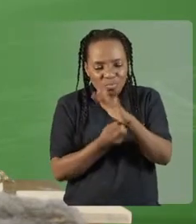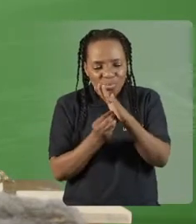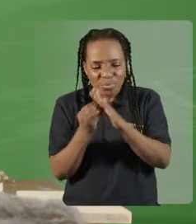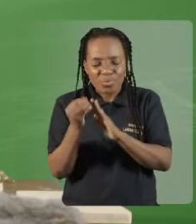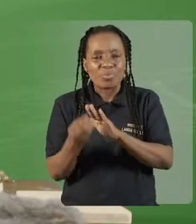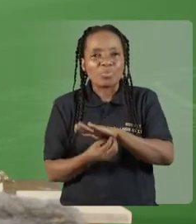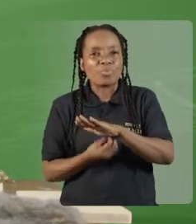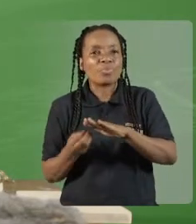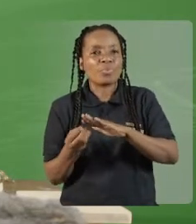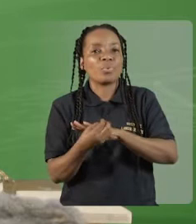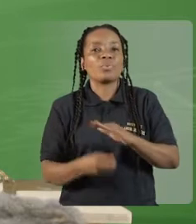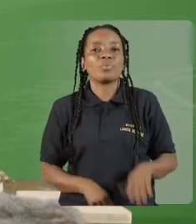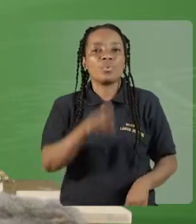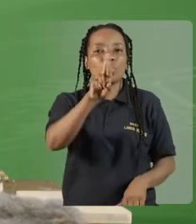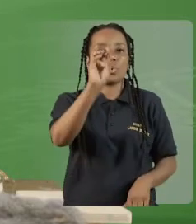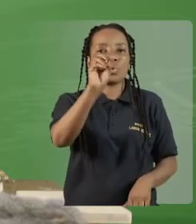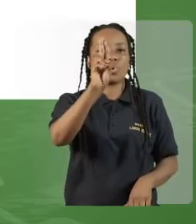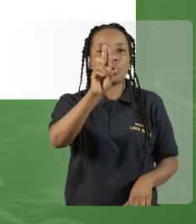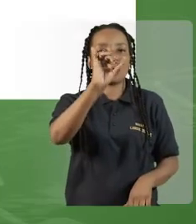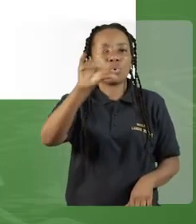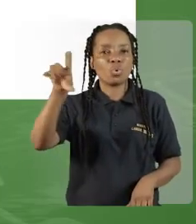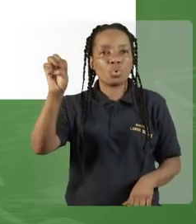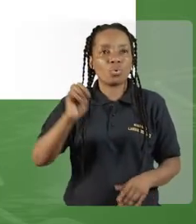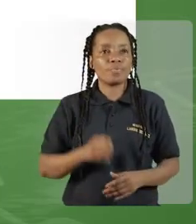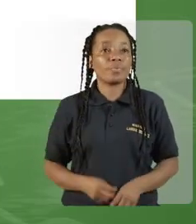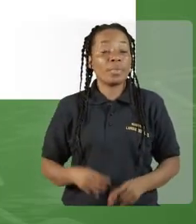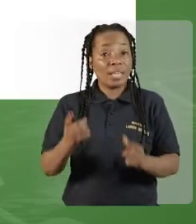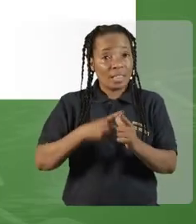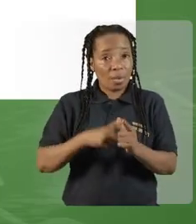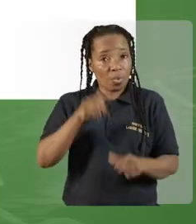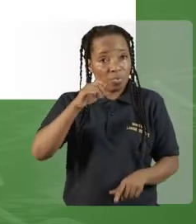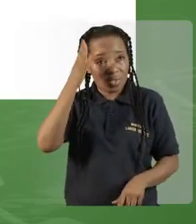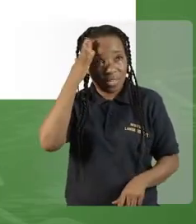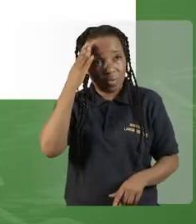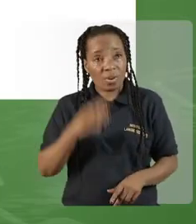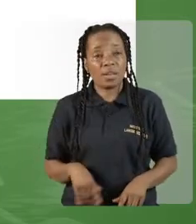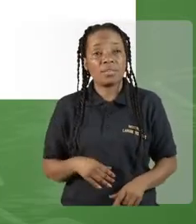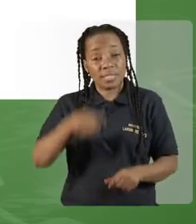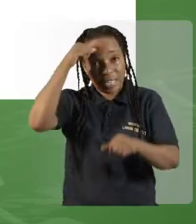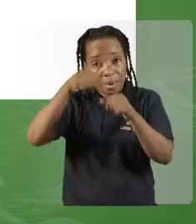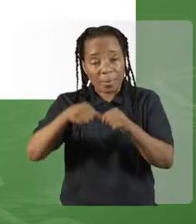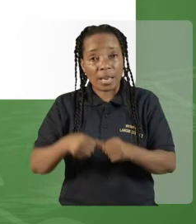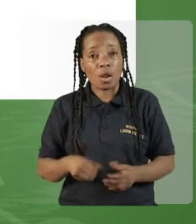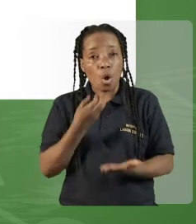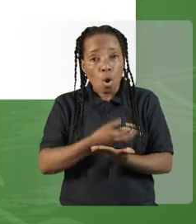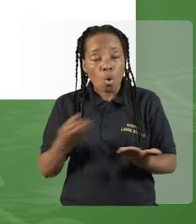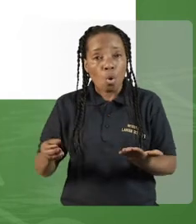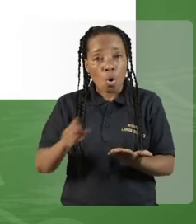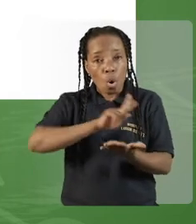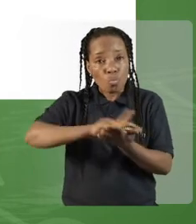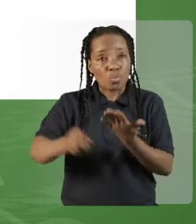Nous allons commencer notre leçon par un bref rappel. Un corps pur simple est défini comme